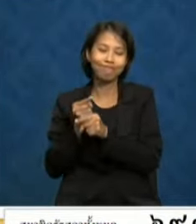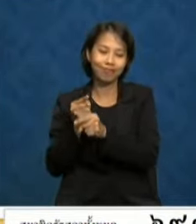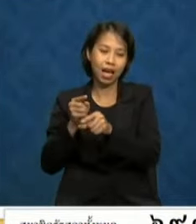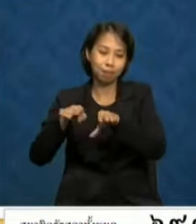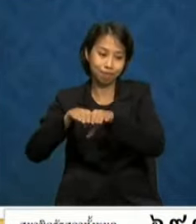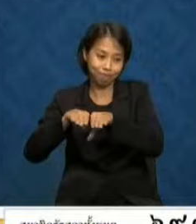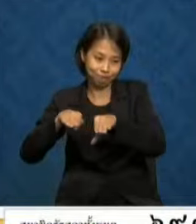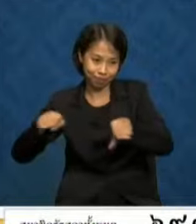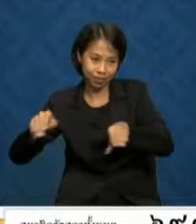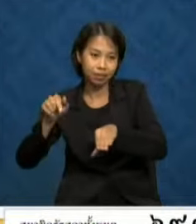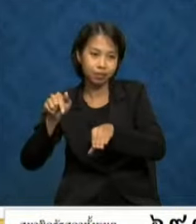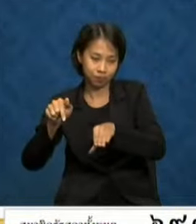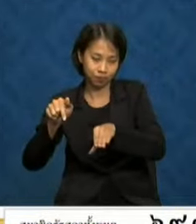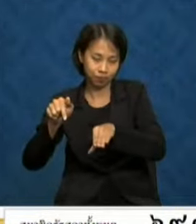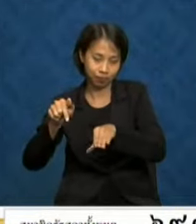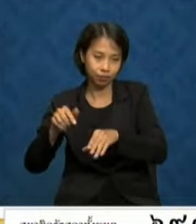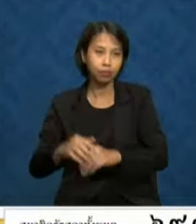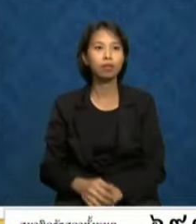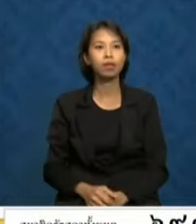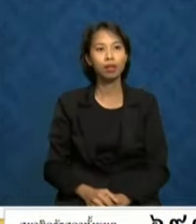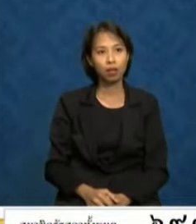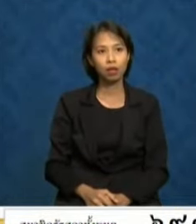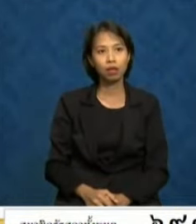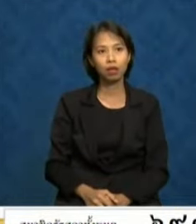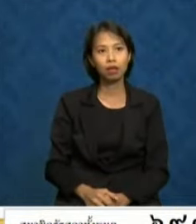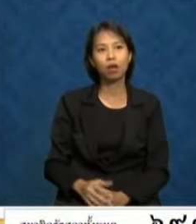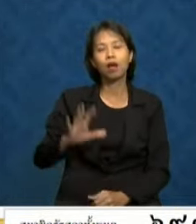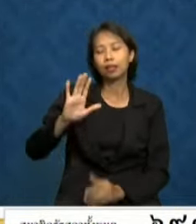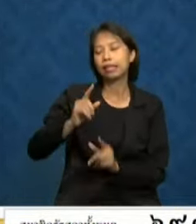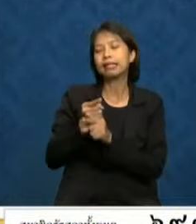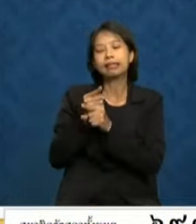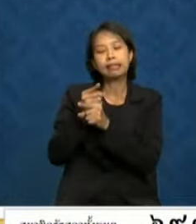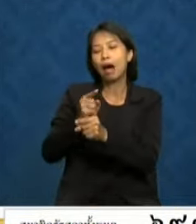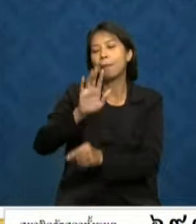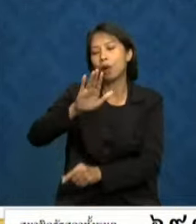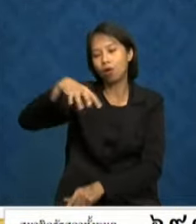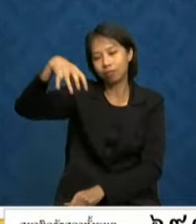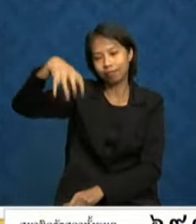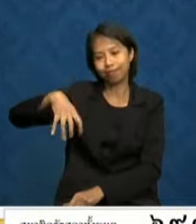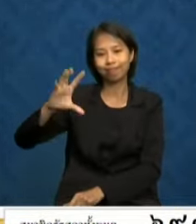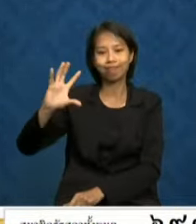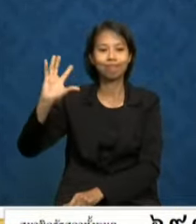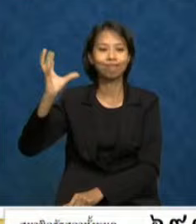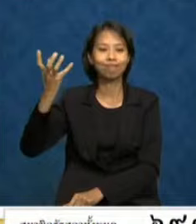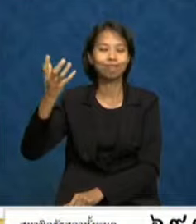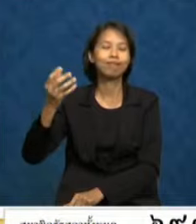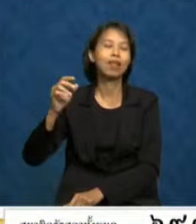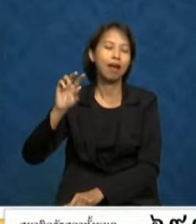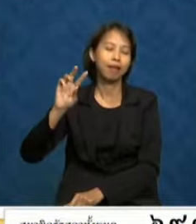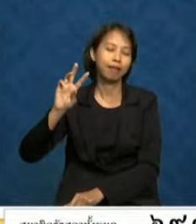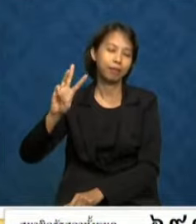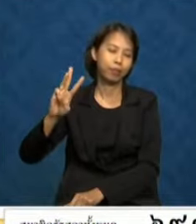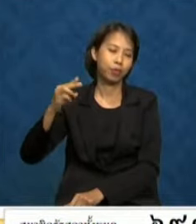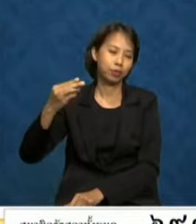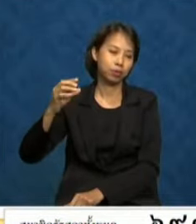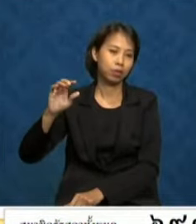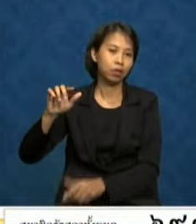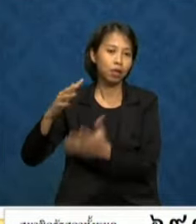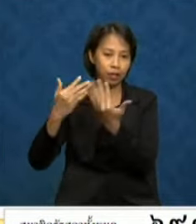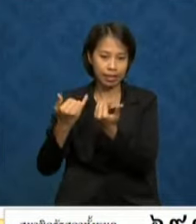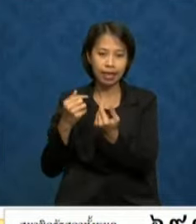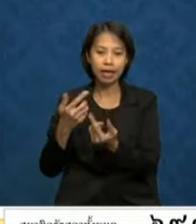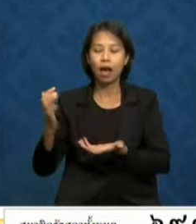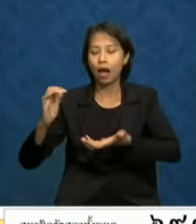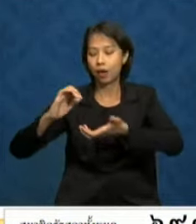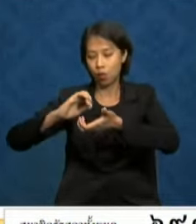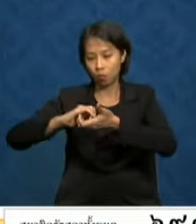ข้อตกลงว่าด้วยการตอบโต้การทุ่มตลาดขององค์การการค้าโลกที่ทั้งสองประเทศเป็นสมาชิกอยู่นะครับที่มีเพิ่มเติมมาก็คือให้มี